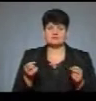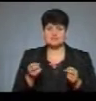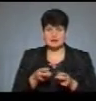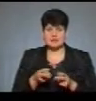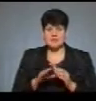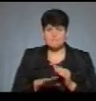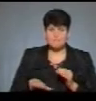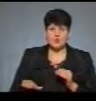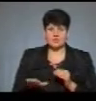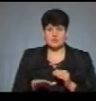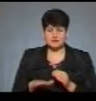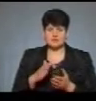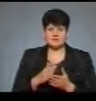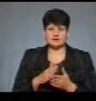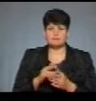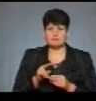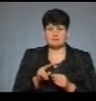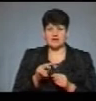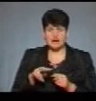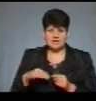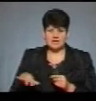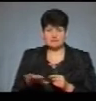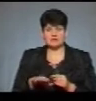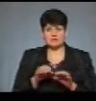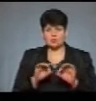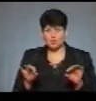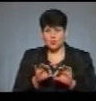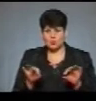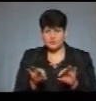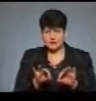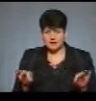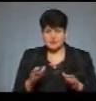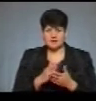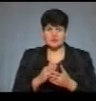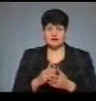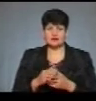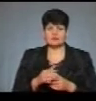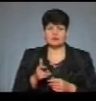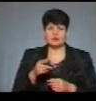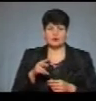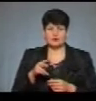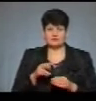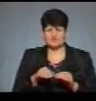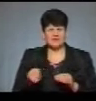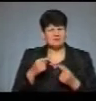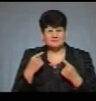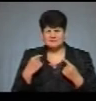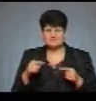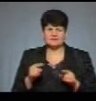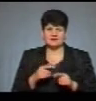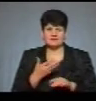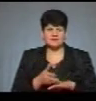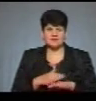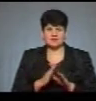вже покриття, там ставиться плівка, на плівку ставляться трубки, по яких рухається глюколь. Тобто там вже набагато